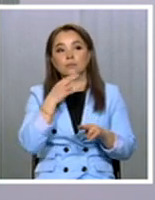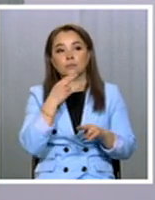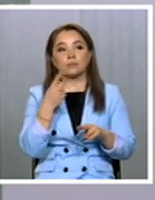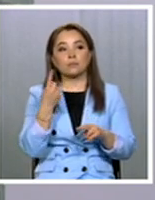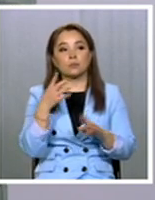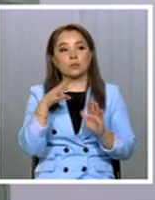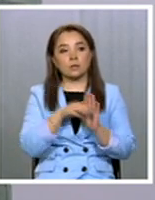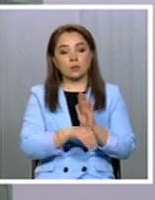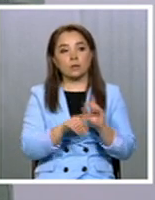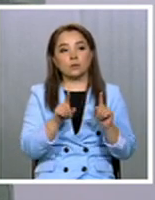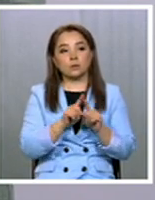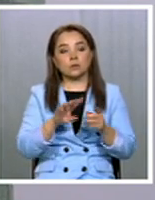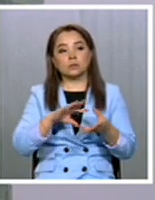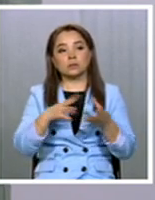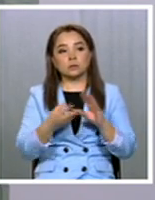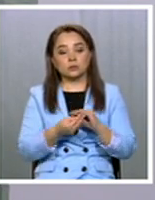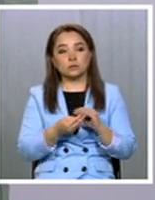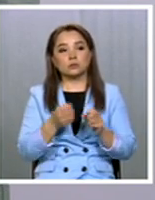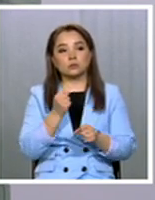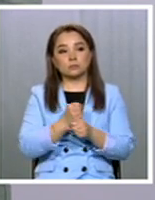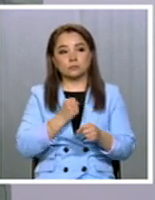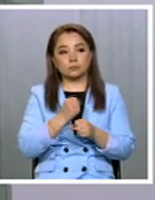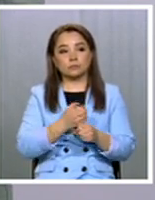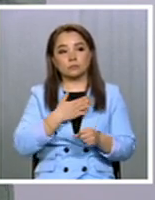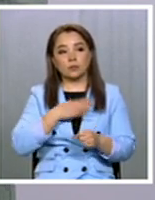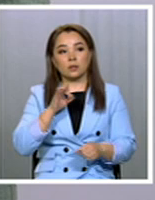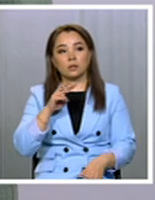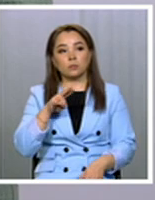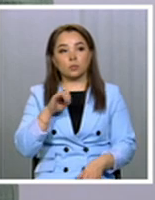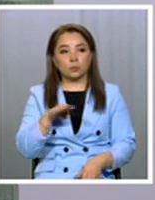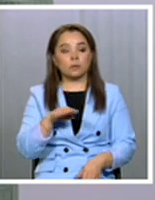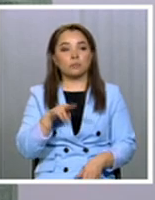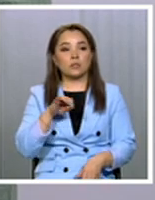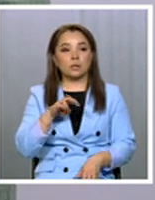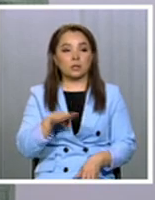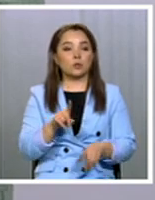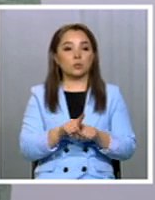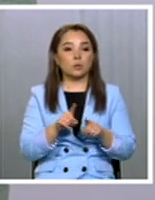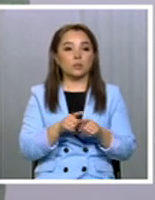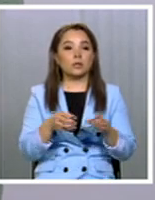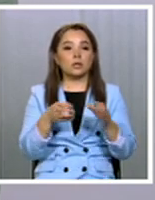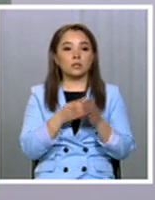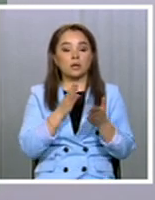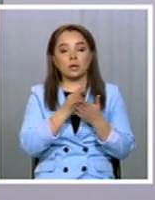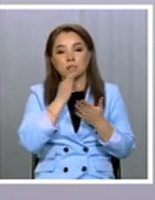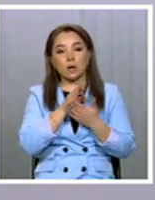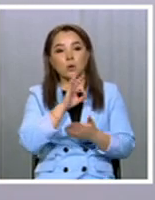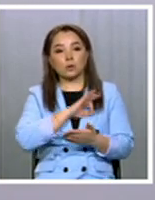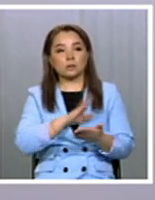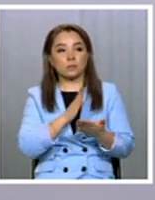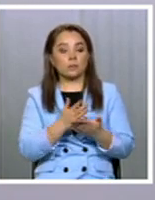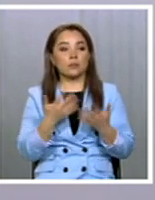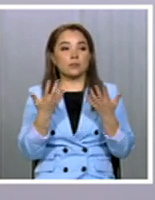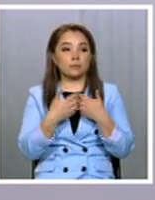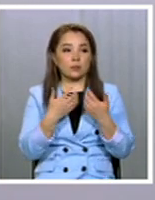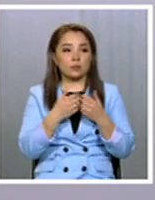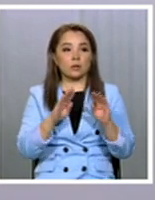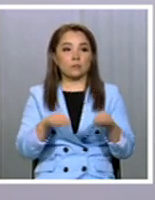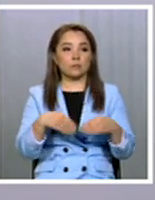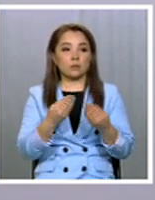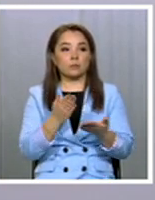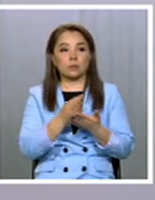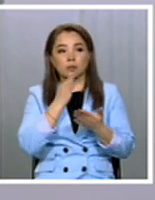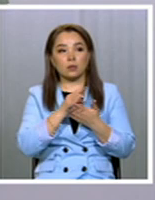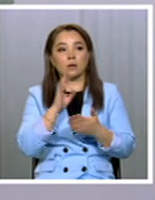енгізу және нәтижені шығаруда біз input және print операторларын қолданамыз. Есептің берілуінде